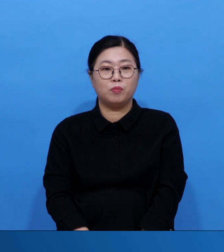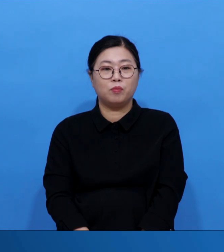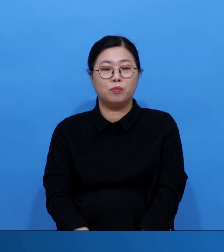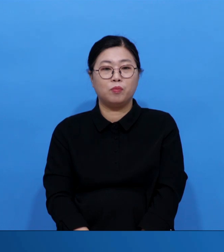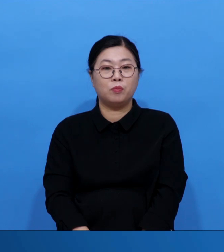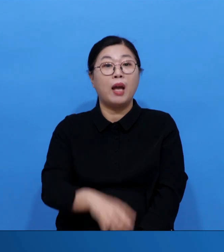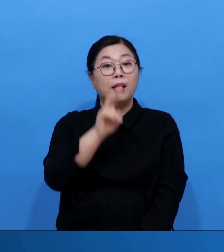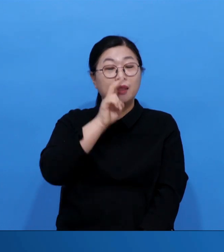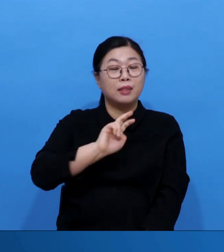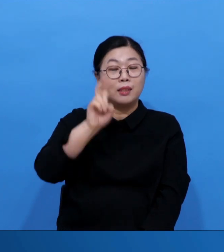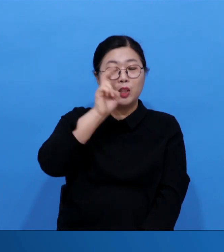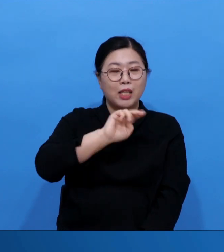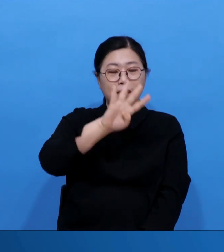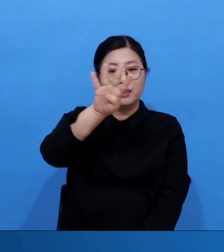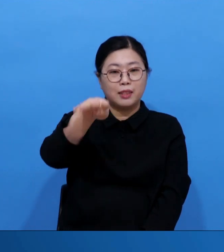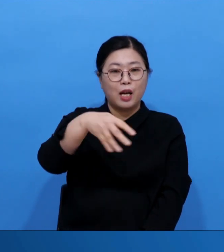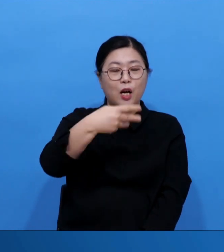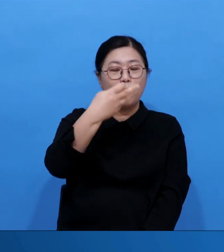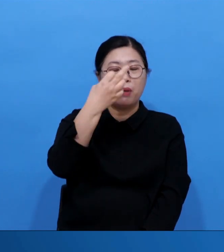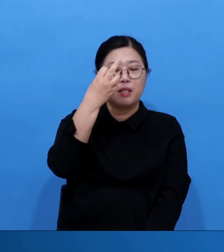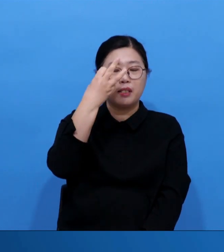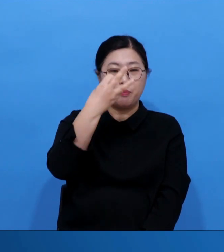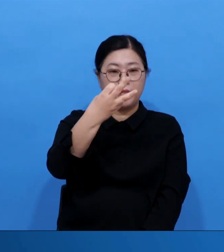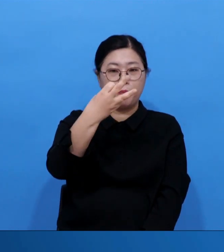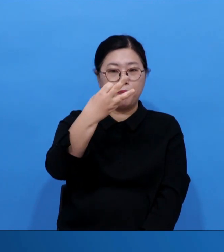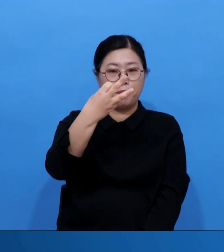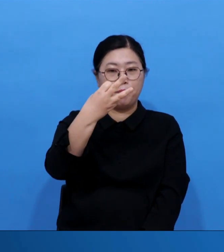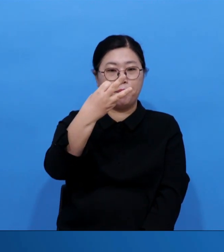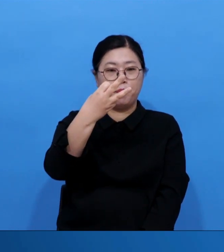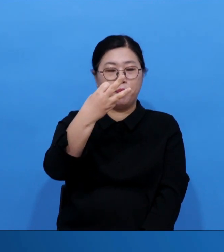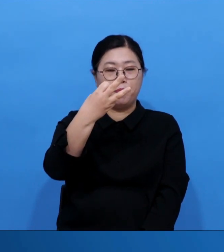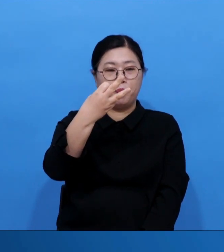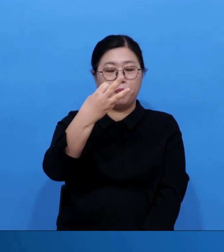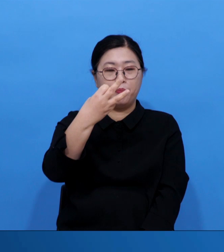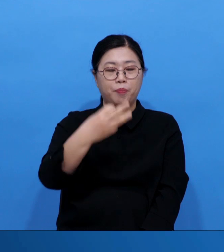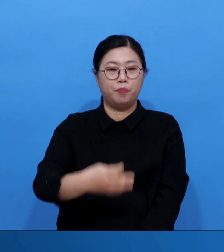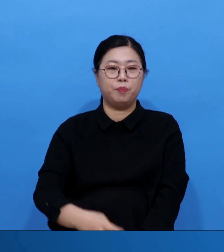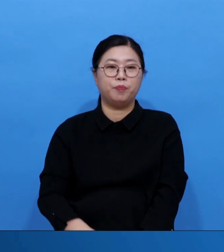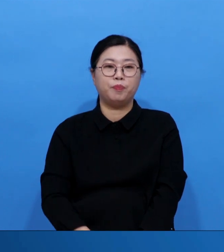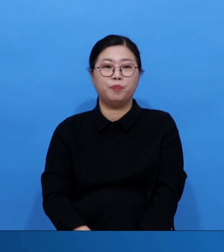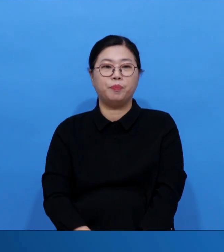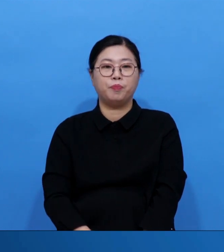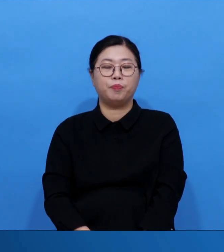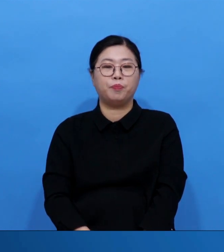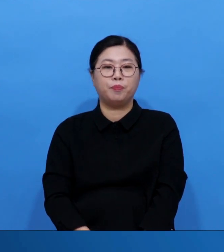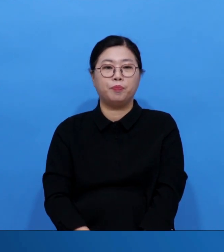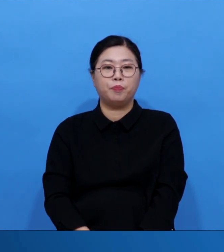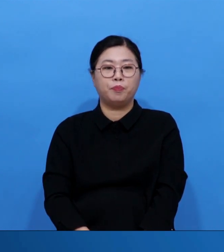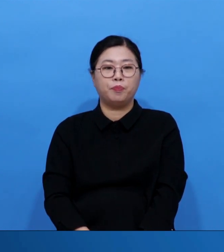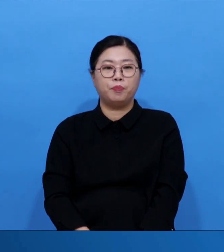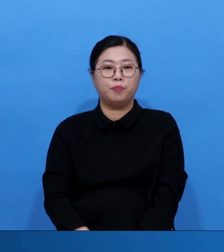우리 찬송가 413장 찬양하겠습니다. 찬양美是 413首.